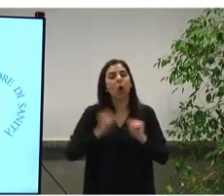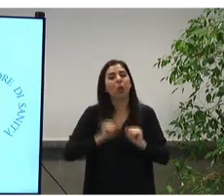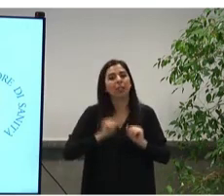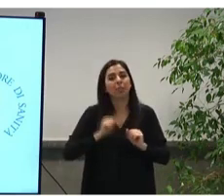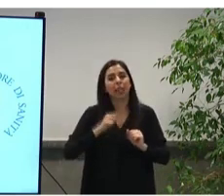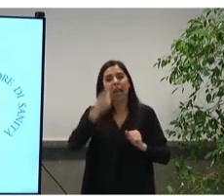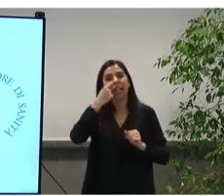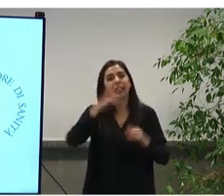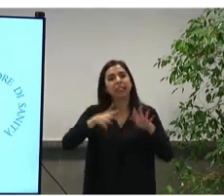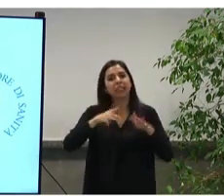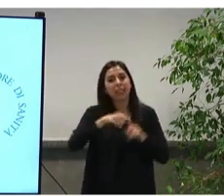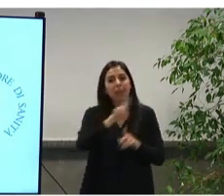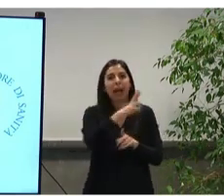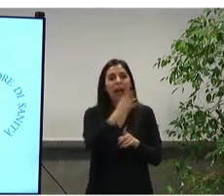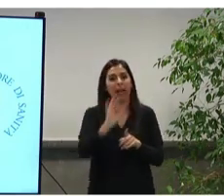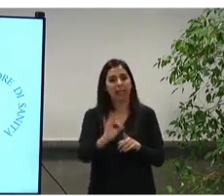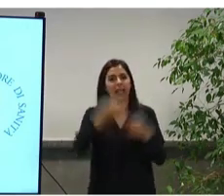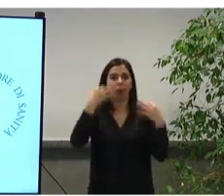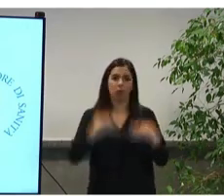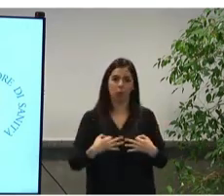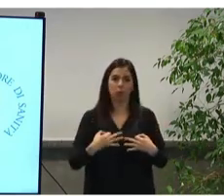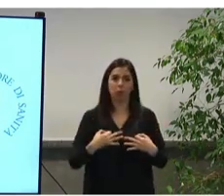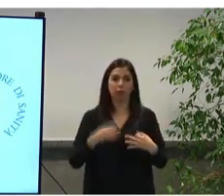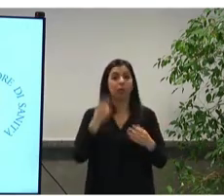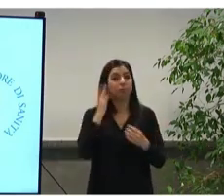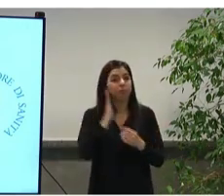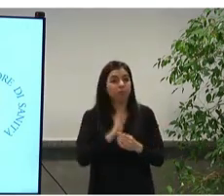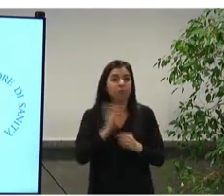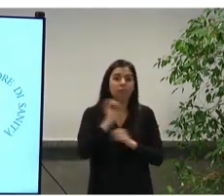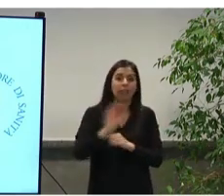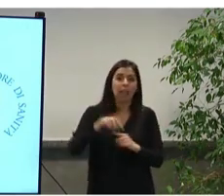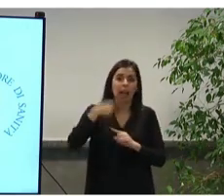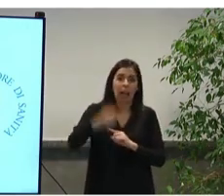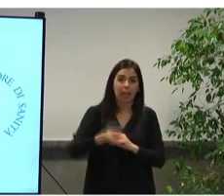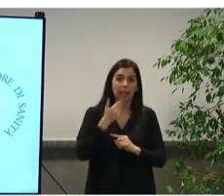coerenti di R0. Se vai alla prossima slide, grazie.